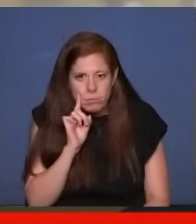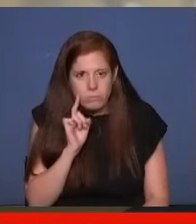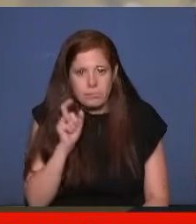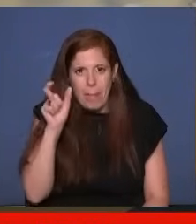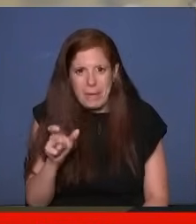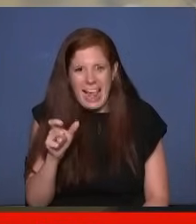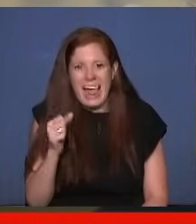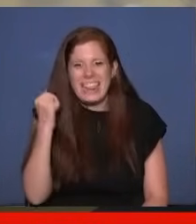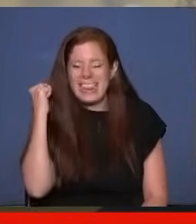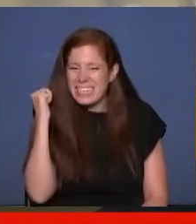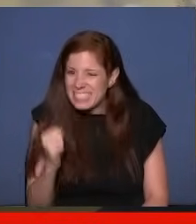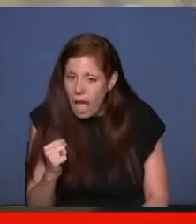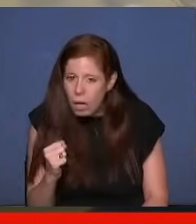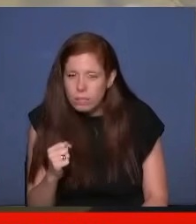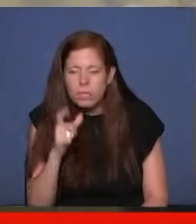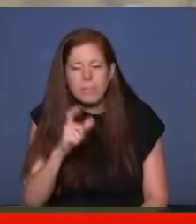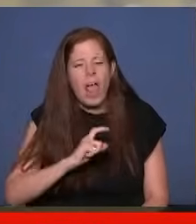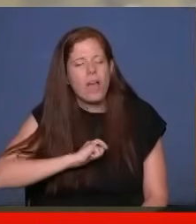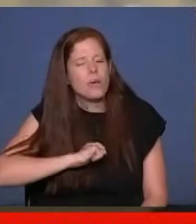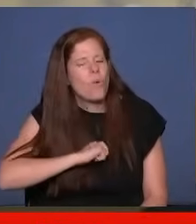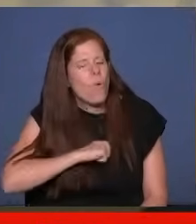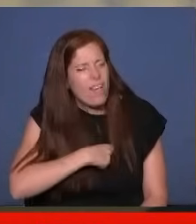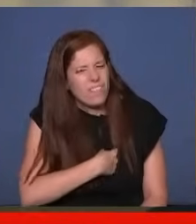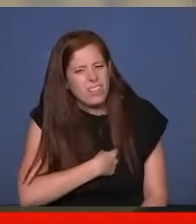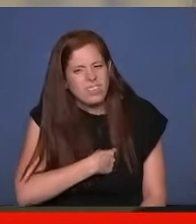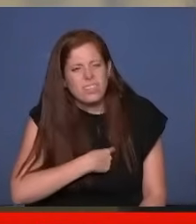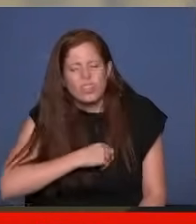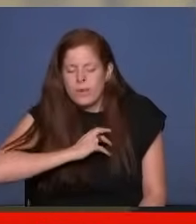המילה נרצח היא מילה כואבת